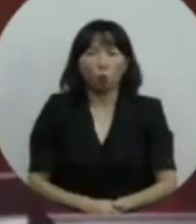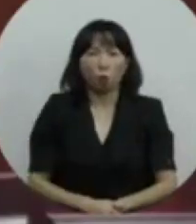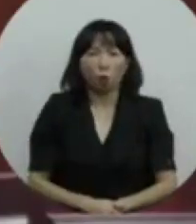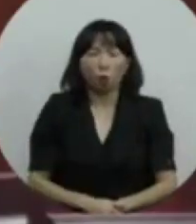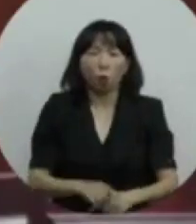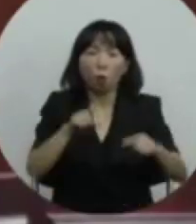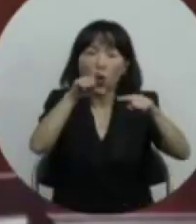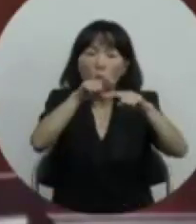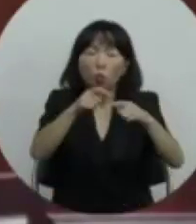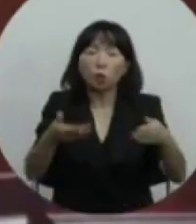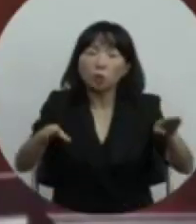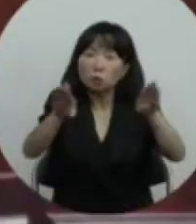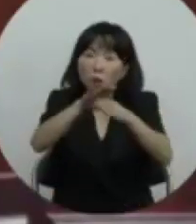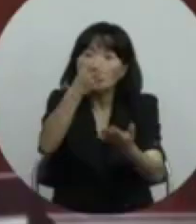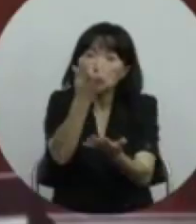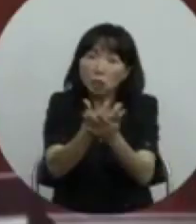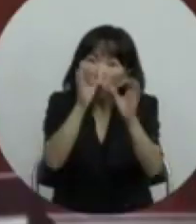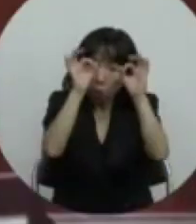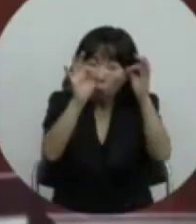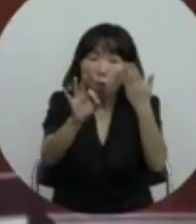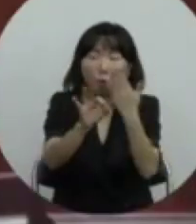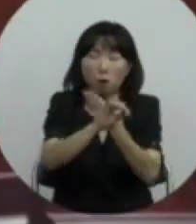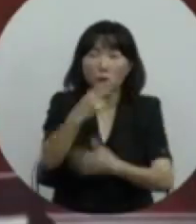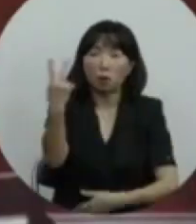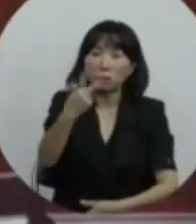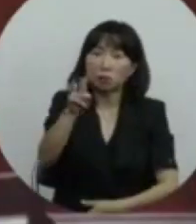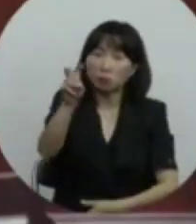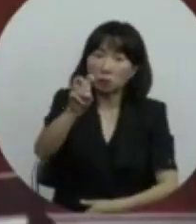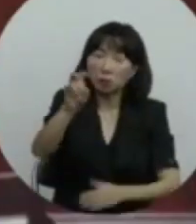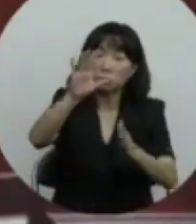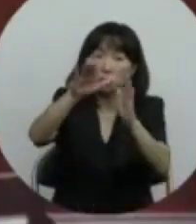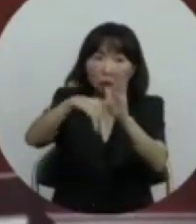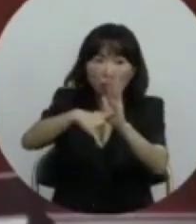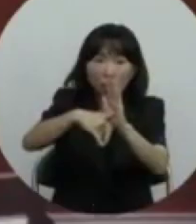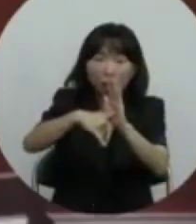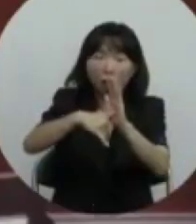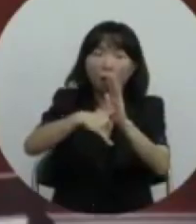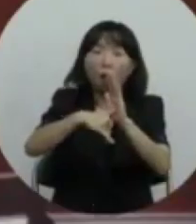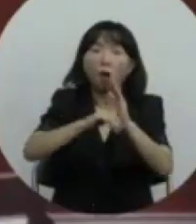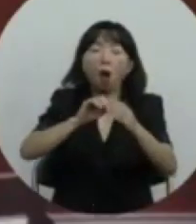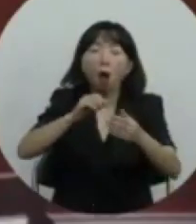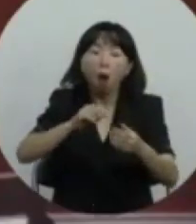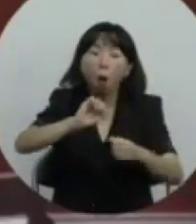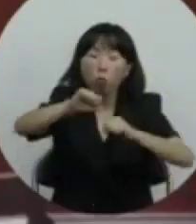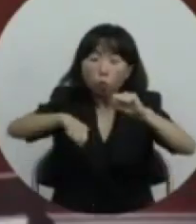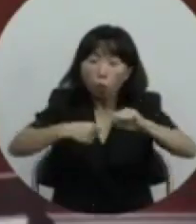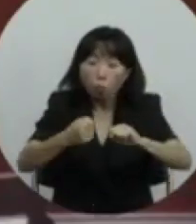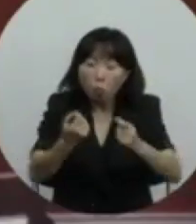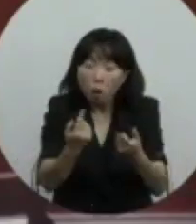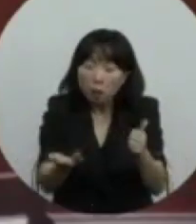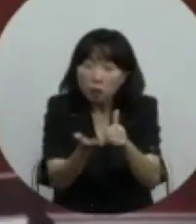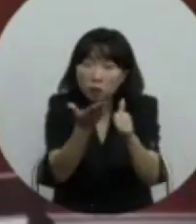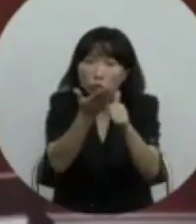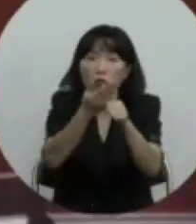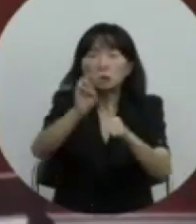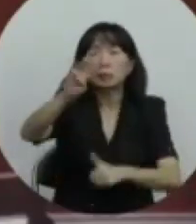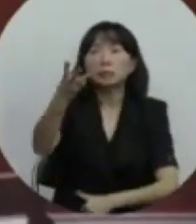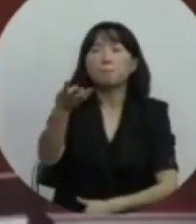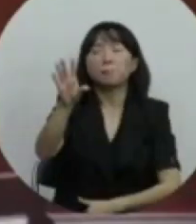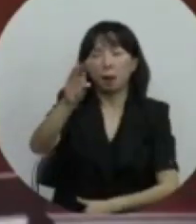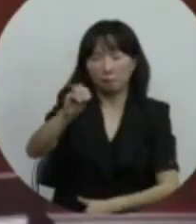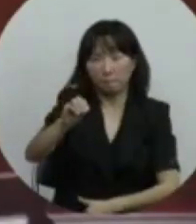통계청 자료에 의하면 2020년 반려동물 보유 가구 수가 전국 300만 가구에